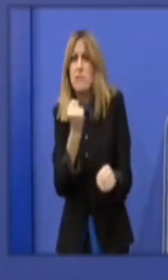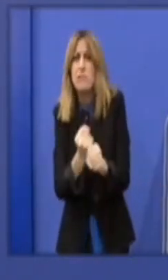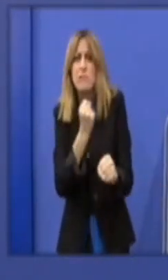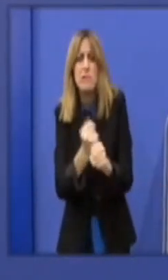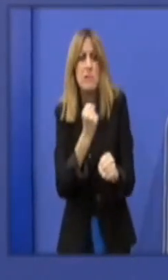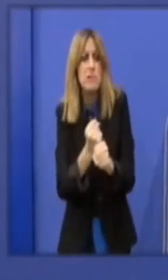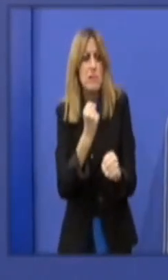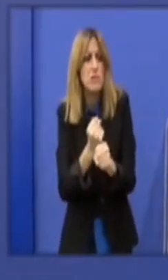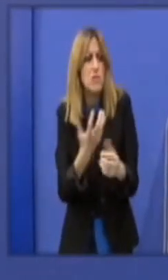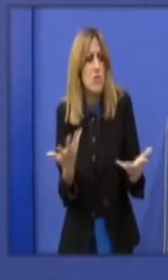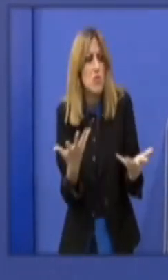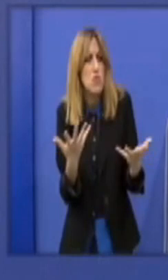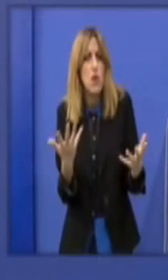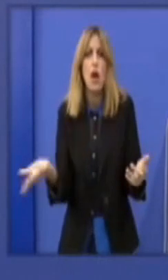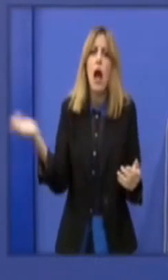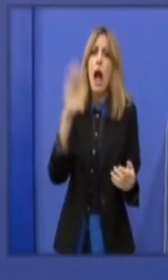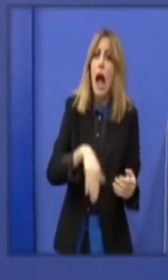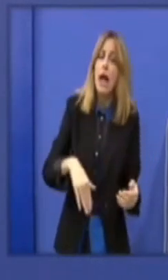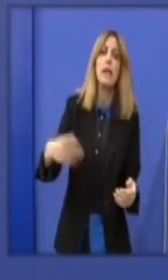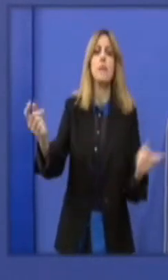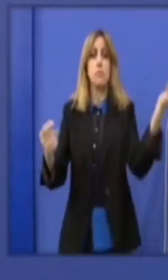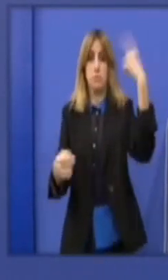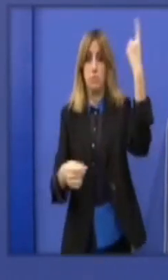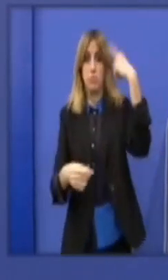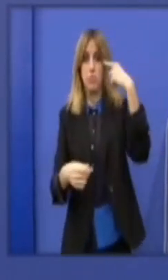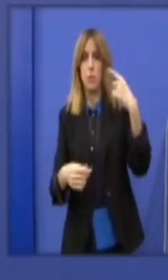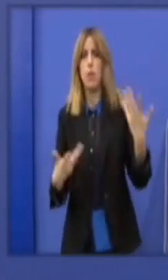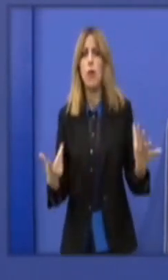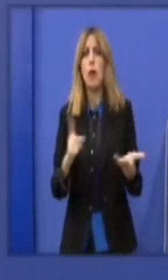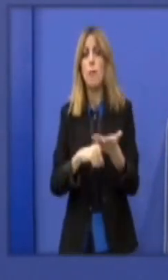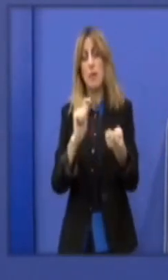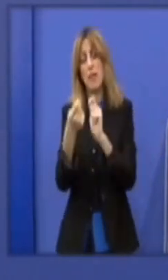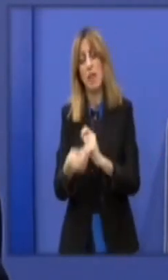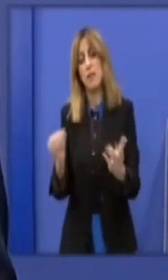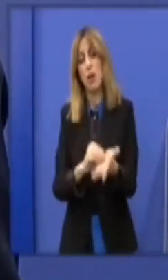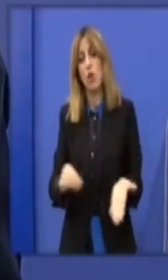σημαίνει ότι μάλλον βρισκόμαστε στο σωστό μέσο όρο. Αυτό που δηλώνει πάντως